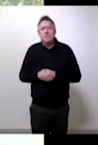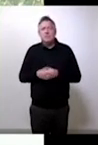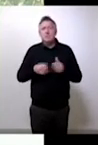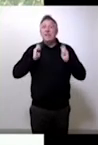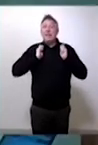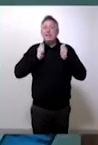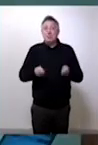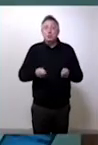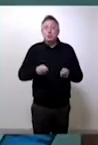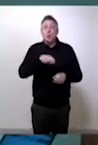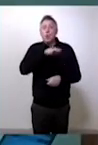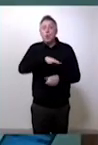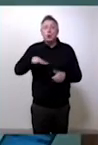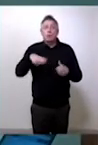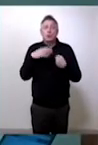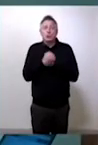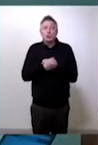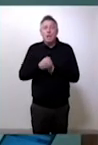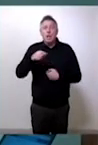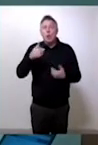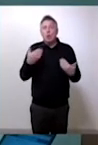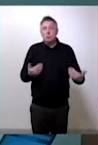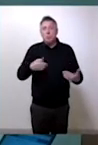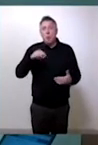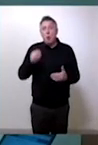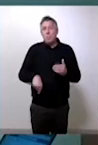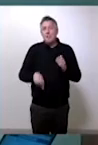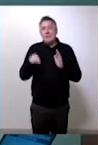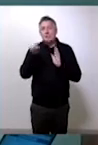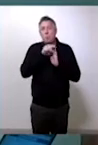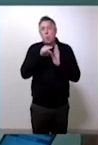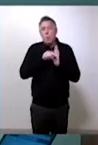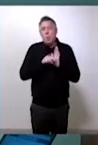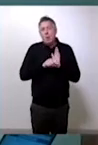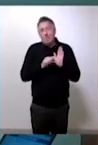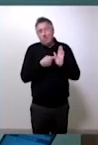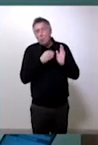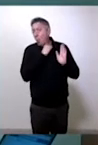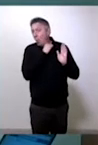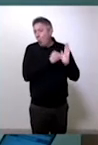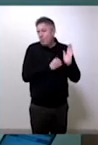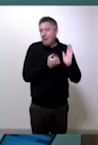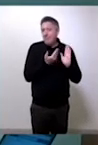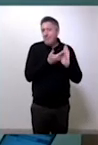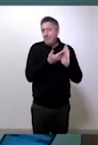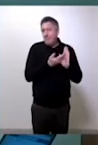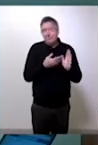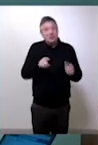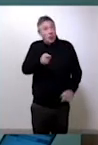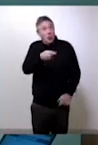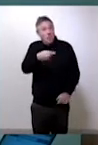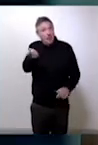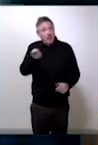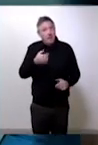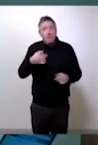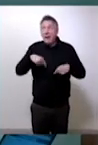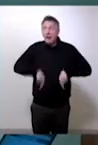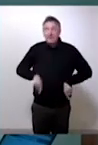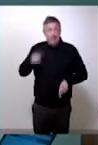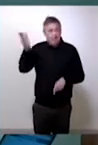social. Aujourd'hui, on a l'obligation, on est contraint, et c'est normal, mais par l'État, sur